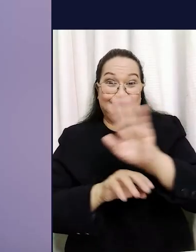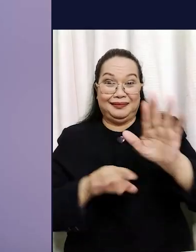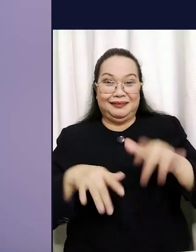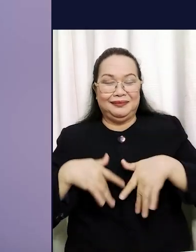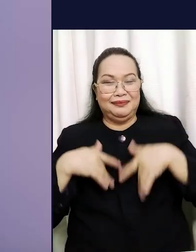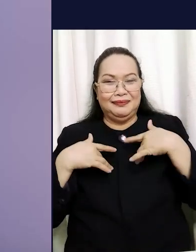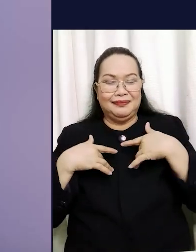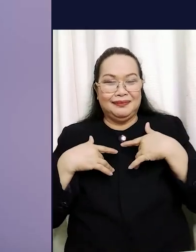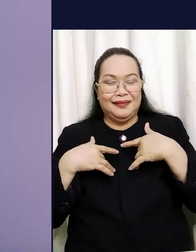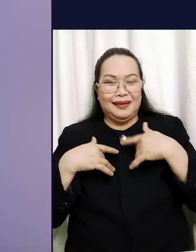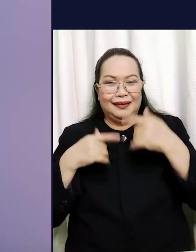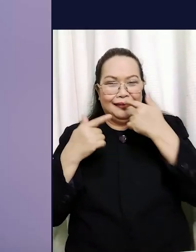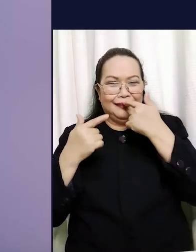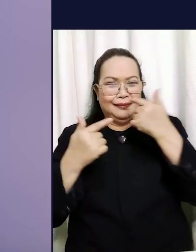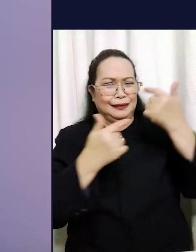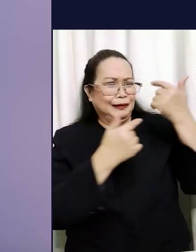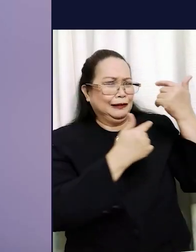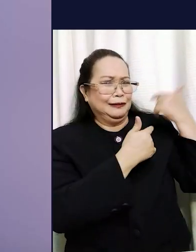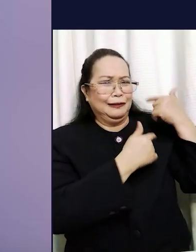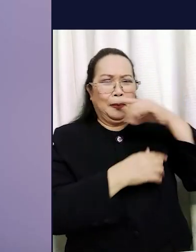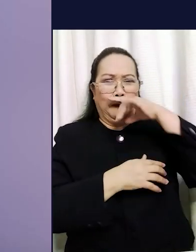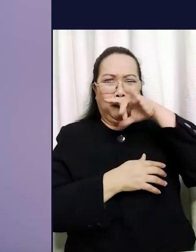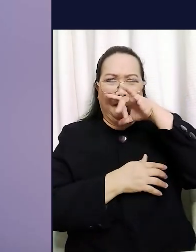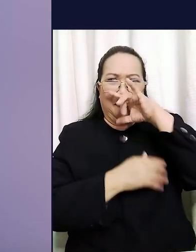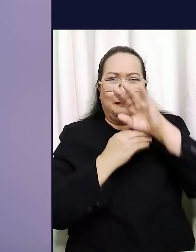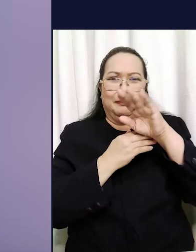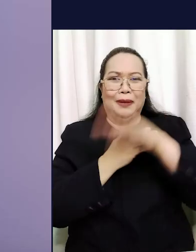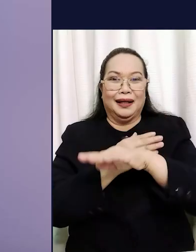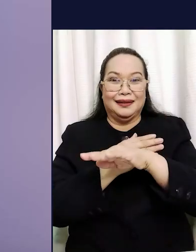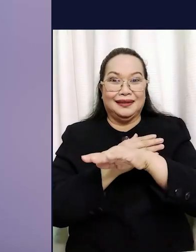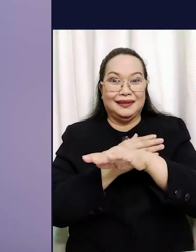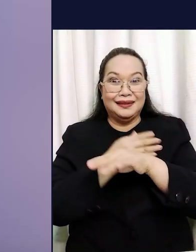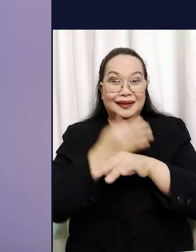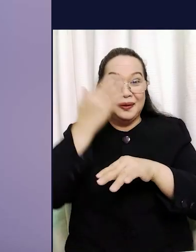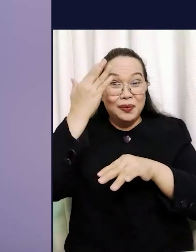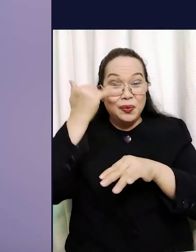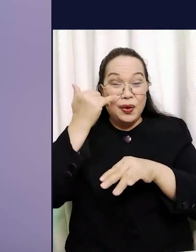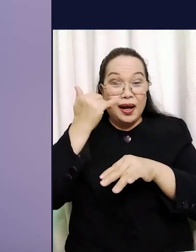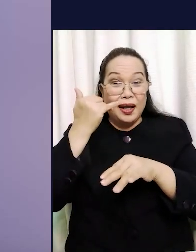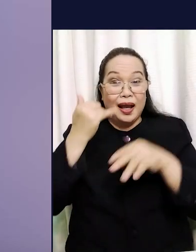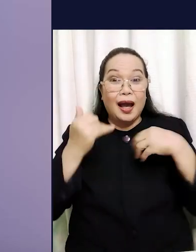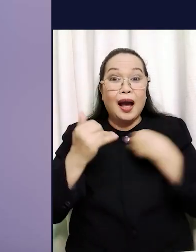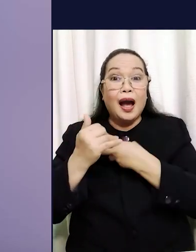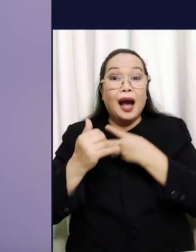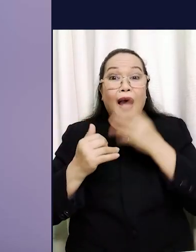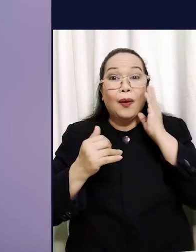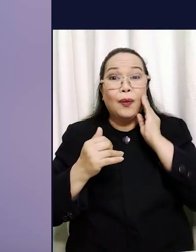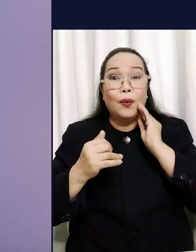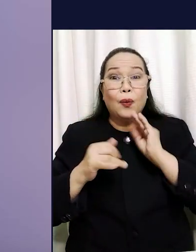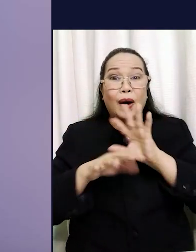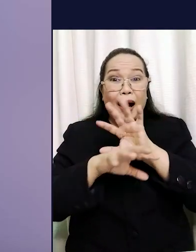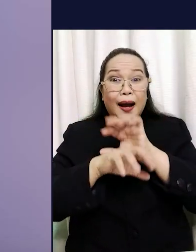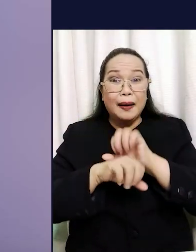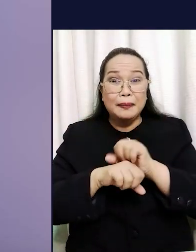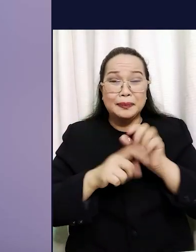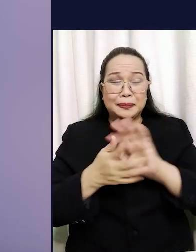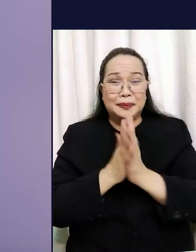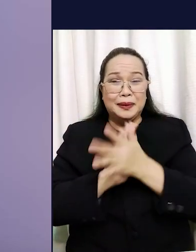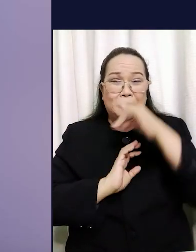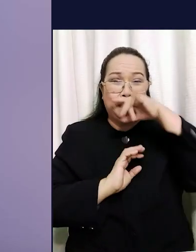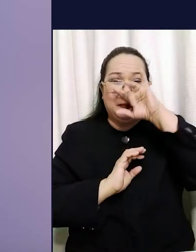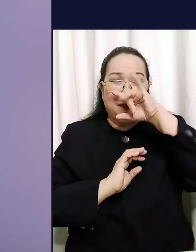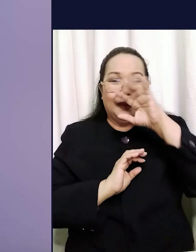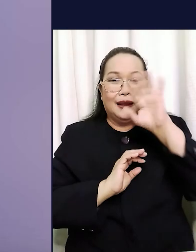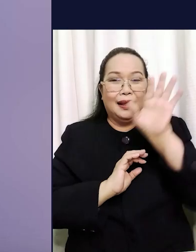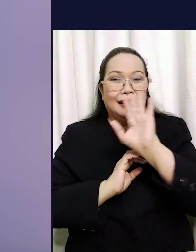prevail. Ito yung may enlighten na ho tayo. Tingnan nyo po. Minsan, meron tayong mga pangyayari,